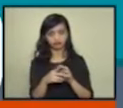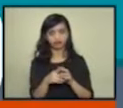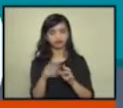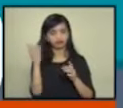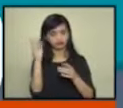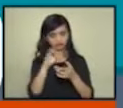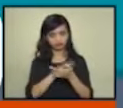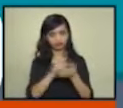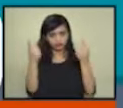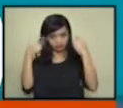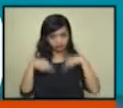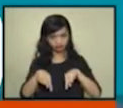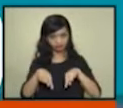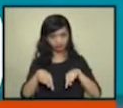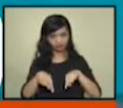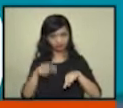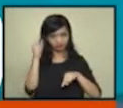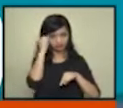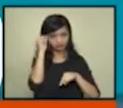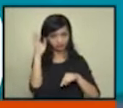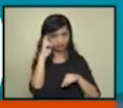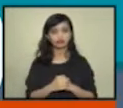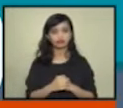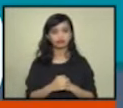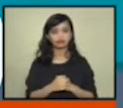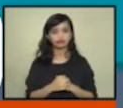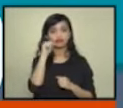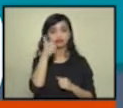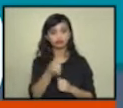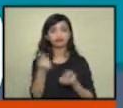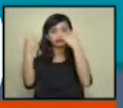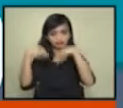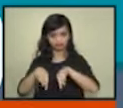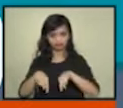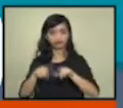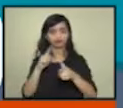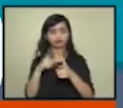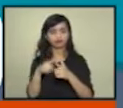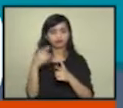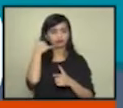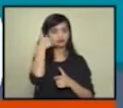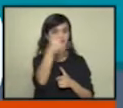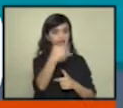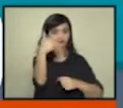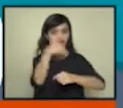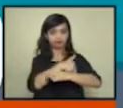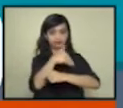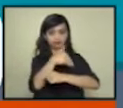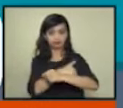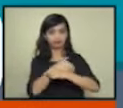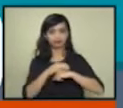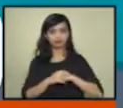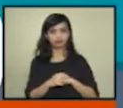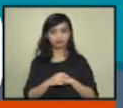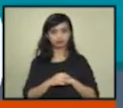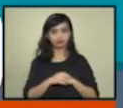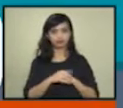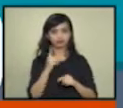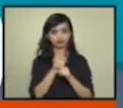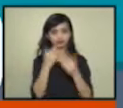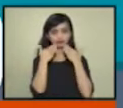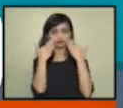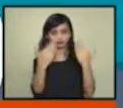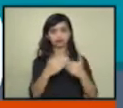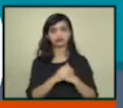Sige, ayusin natin to. Punta ka rito, Sir Romy. Opo. Bukas, tatawagan ko yung banko. Opo. Okay, salamat po,